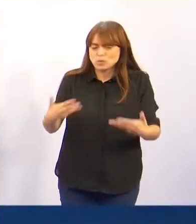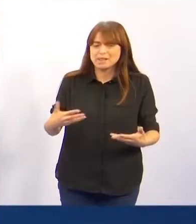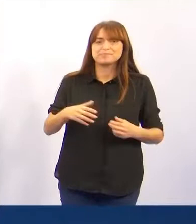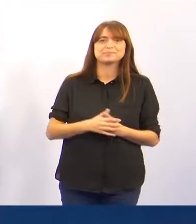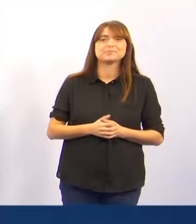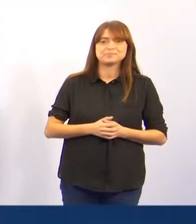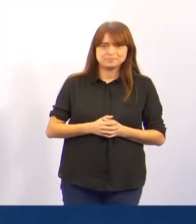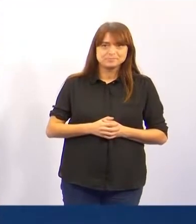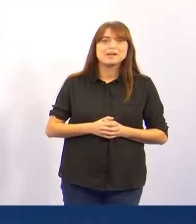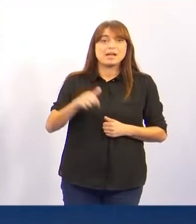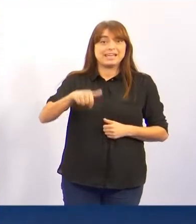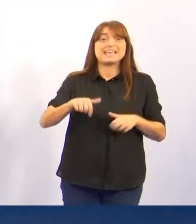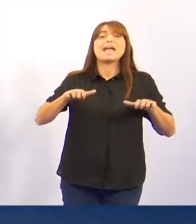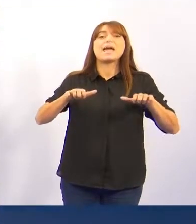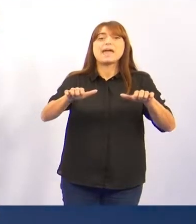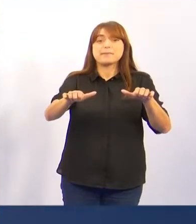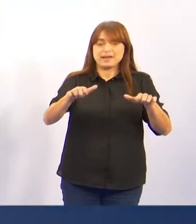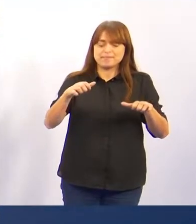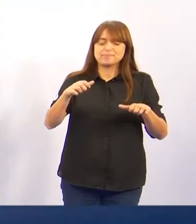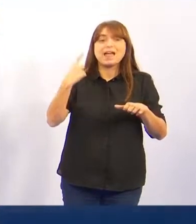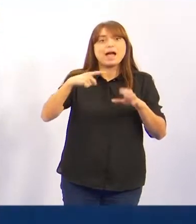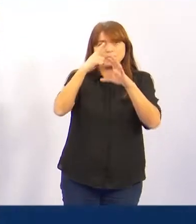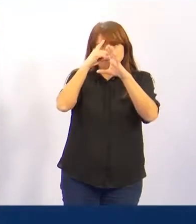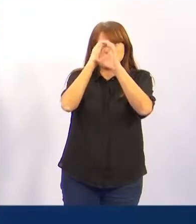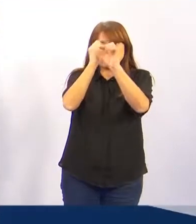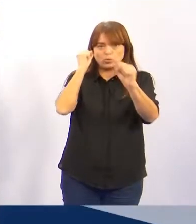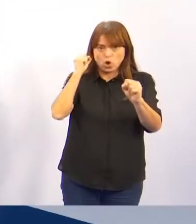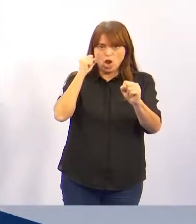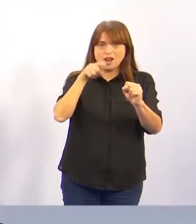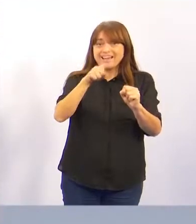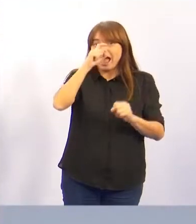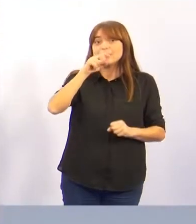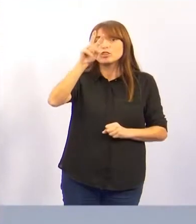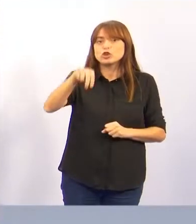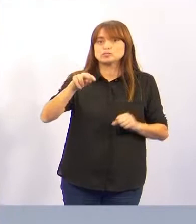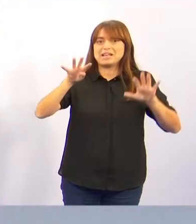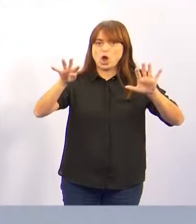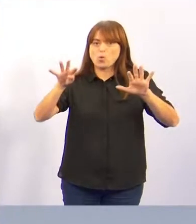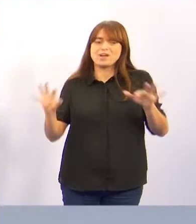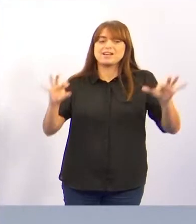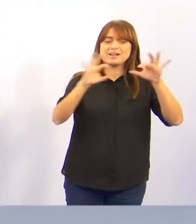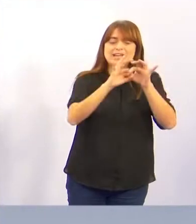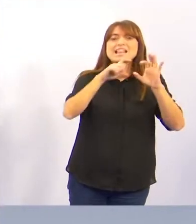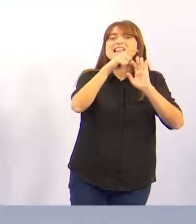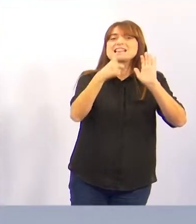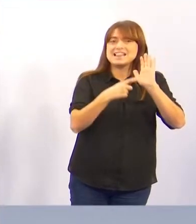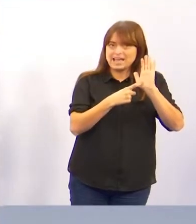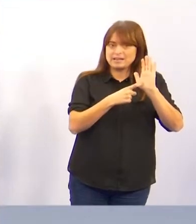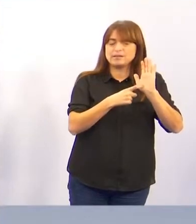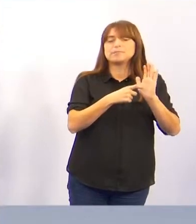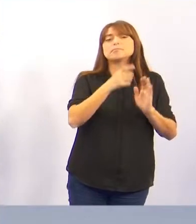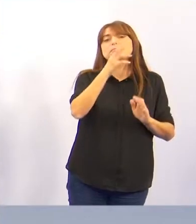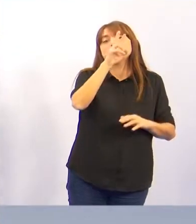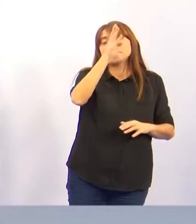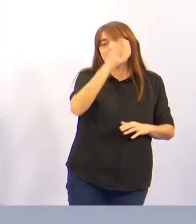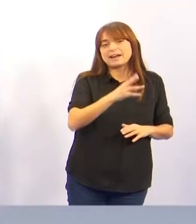de l'abordatge de la violència masclista. Aquest protocol és de l'any 2009 i naix de la llei 5/2008 d'erradicació de la violència. I